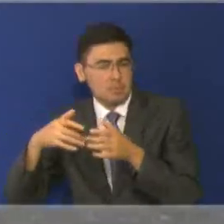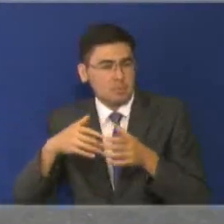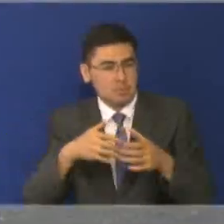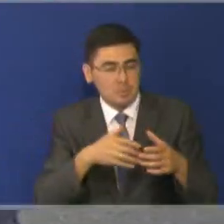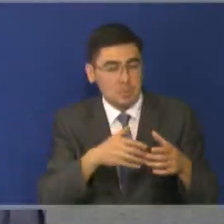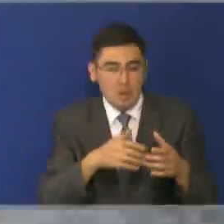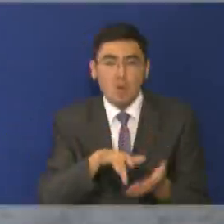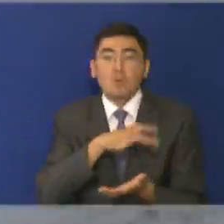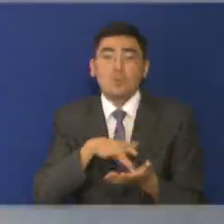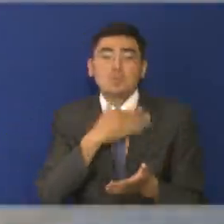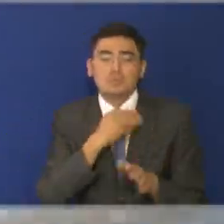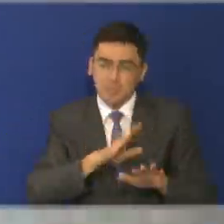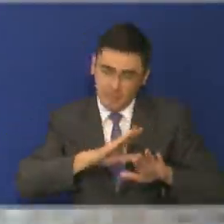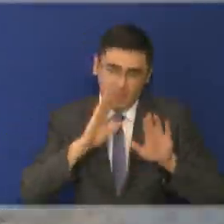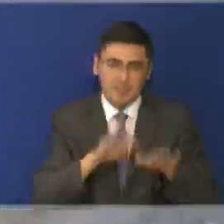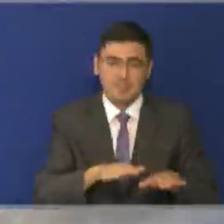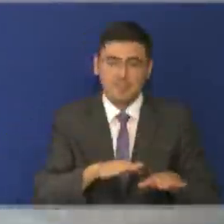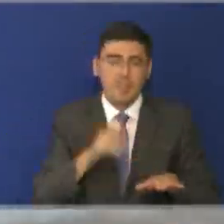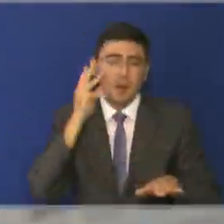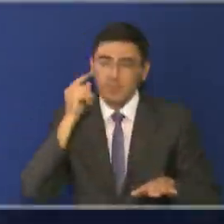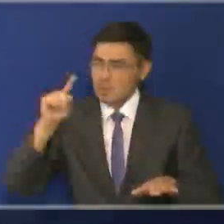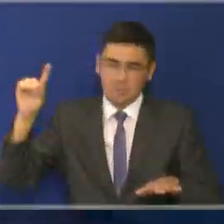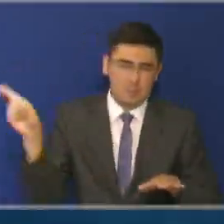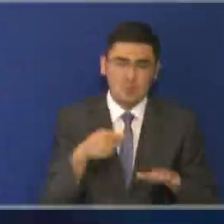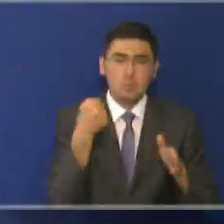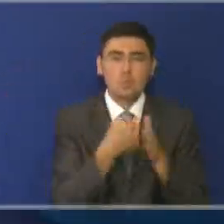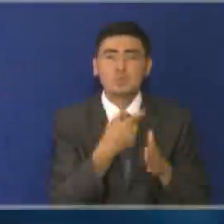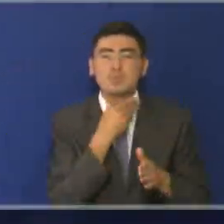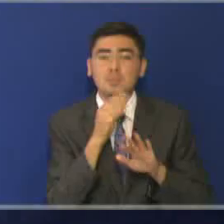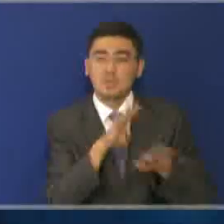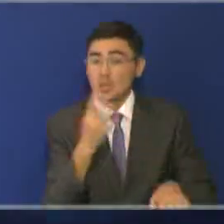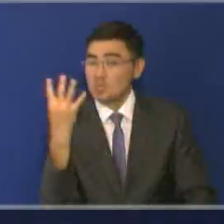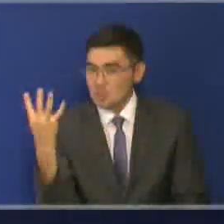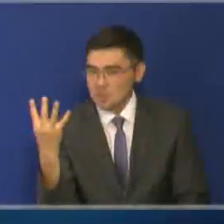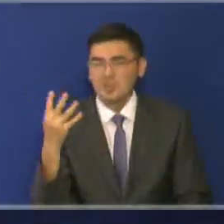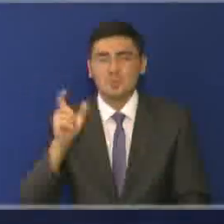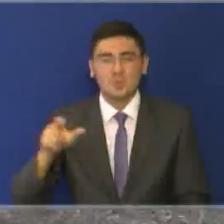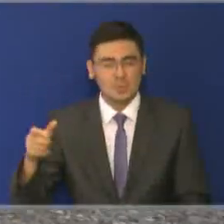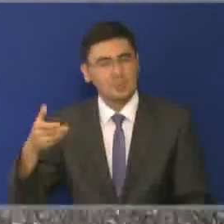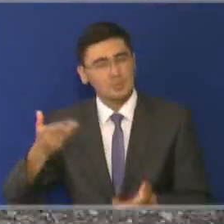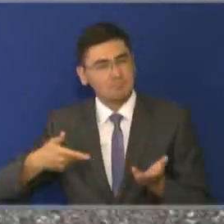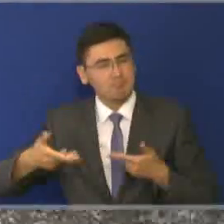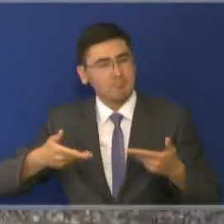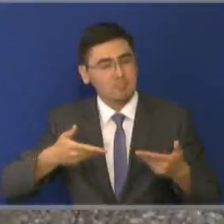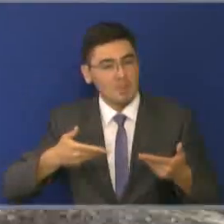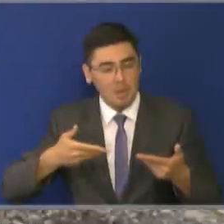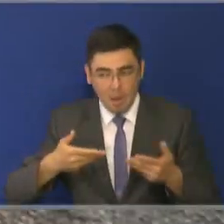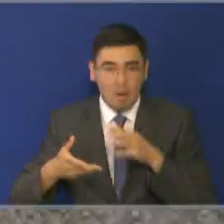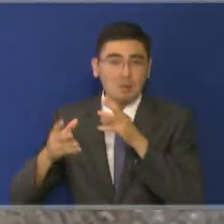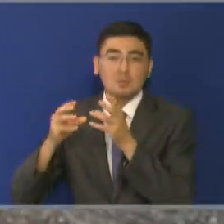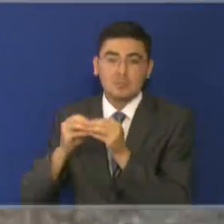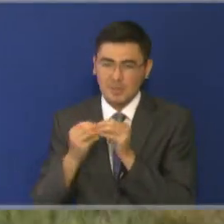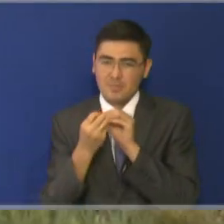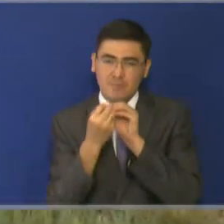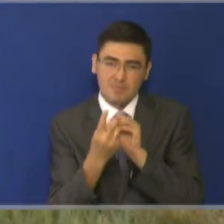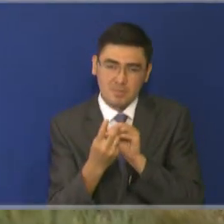бүгін Семей қаласына табан тіреді. Алматыдан Семей қаласына бағыт алған 4 адамнан тұратын жаяу жүргіншілер экспедициясы сапарларын